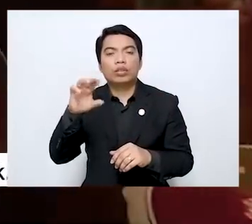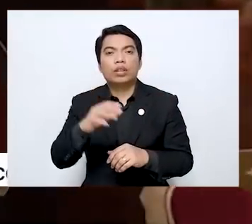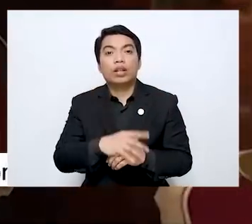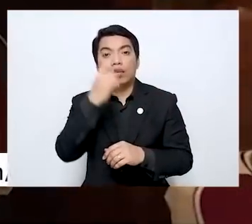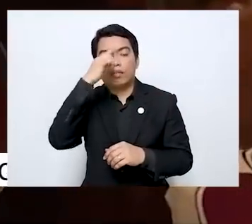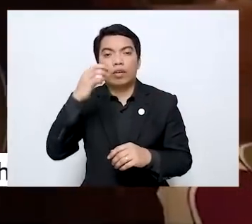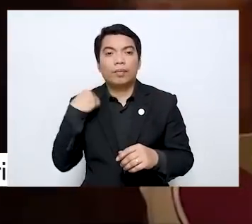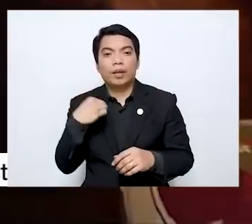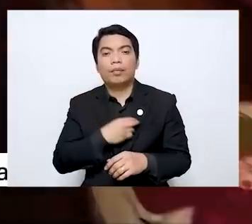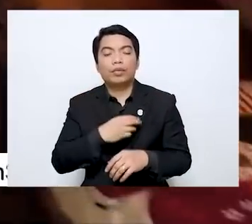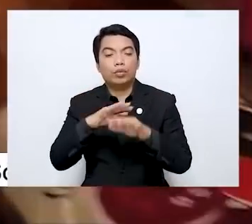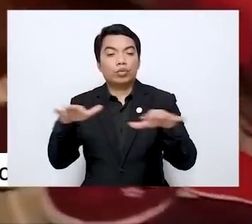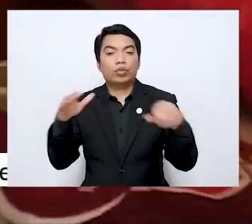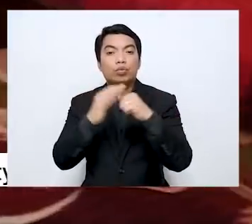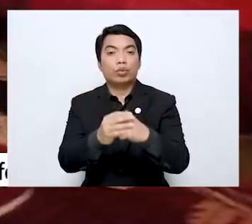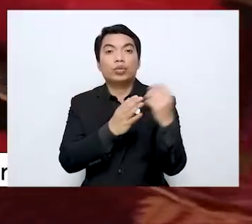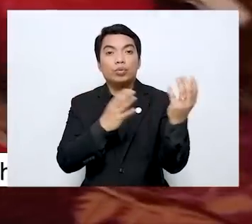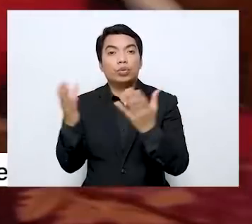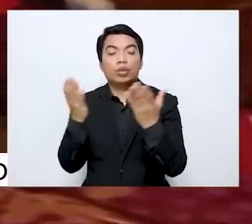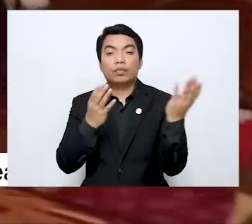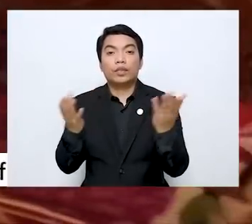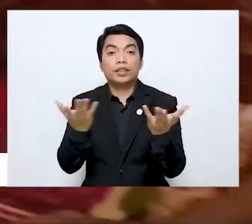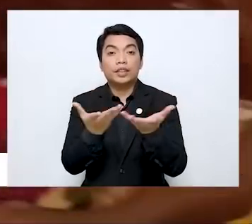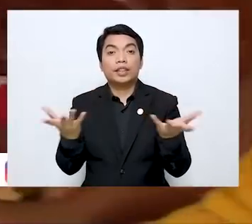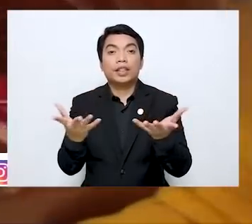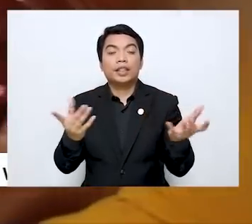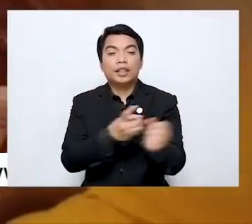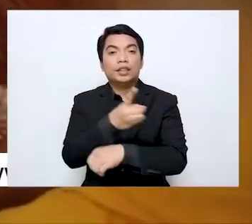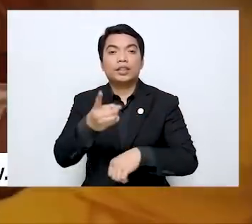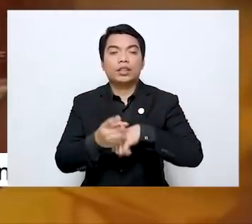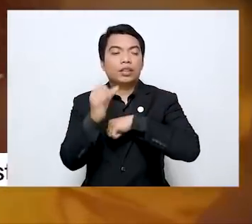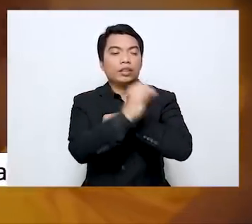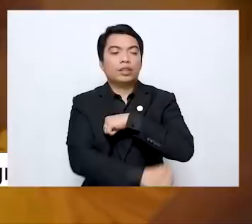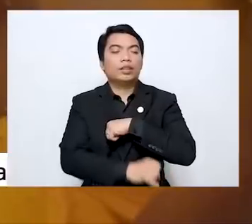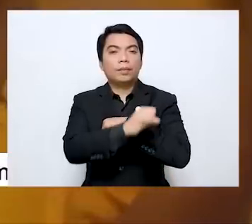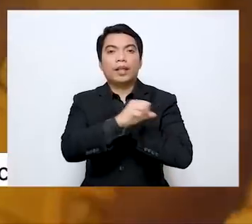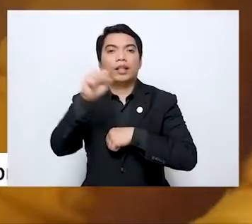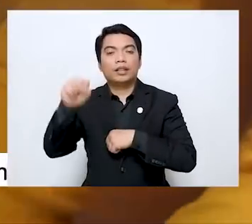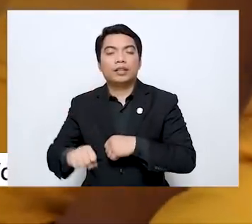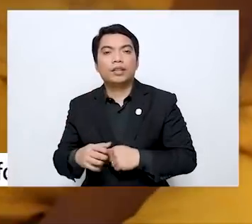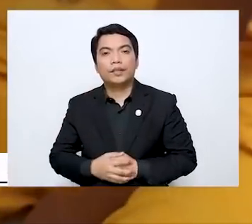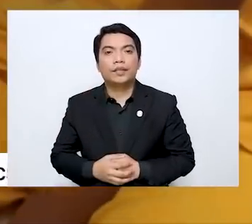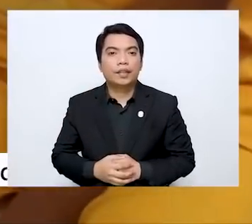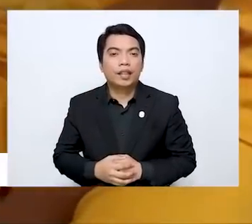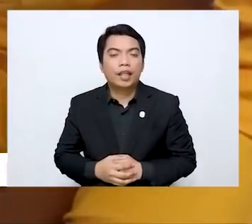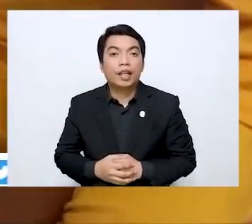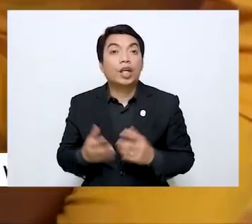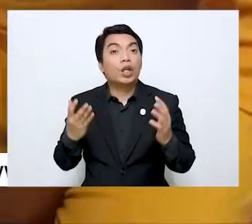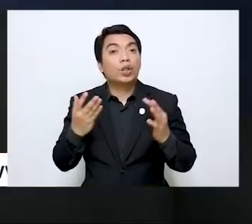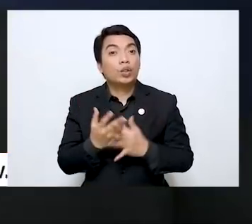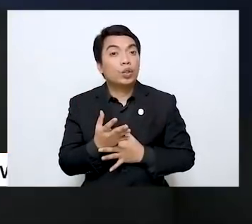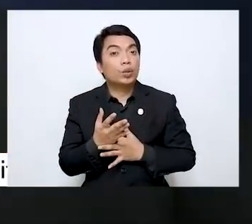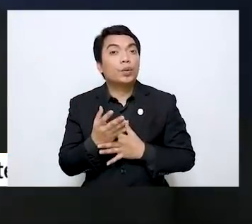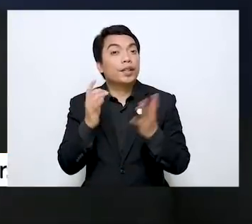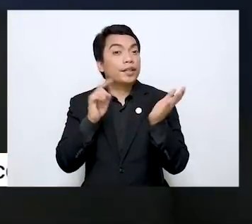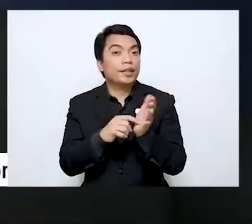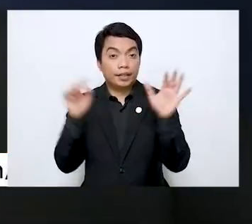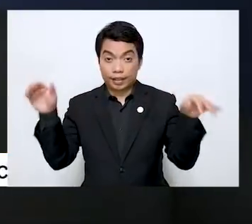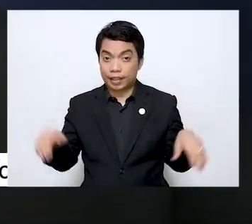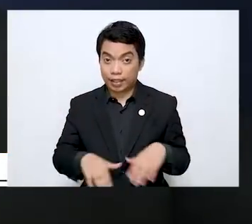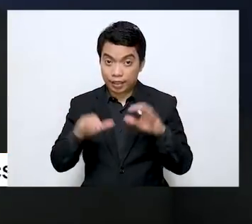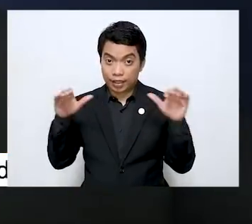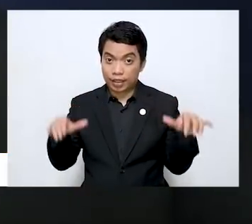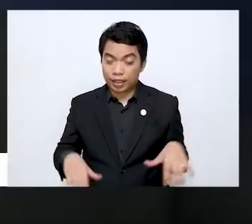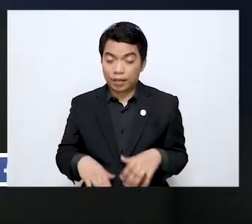sa pagsamba ng kabataan o PNK sa distrito ng Isabela South. Sa pamamagitan po ng aktibidad na